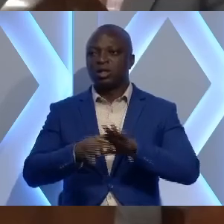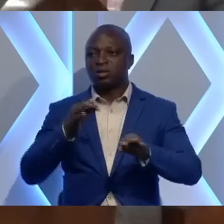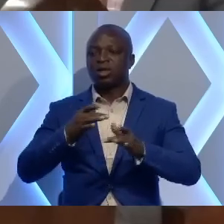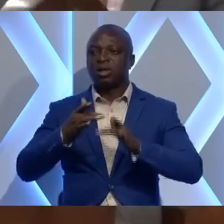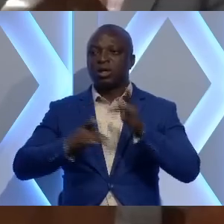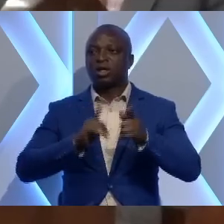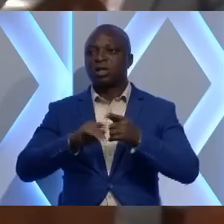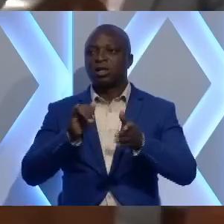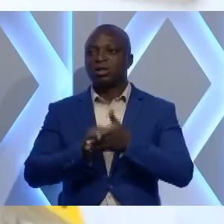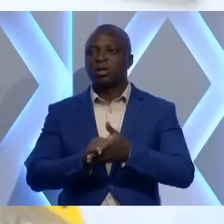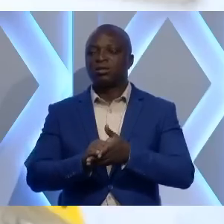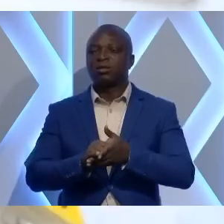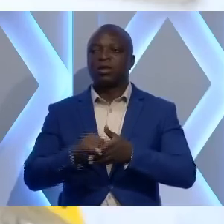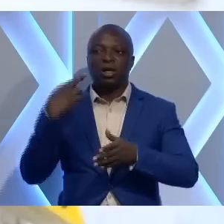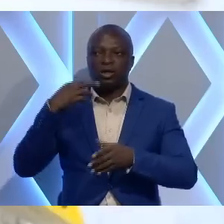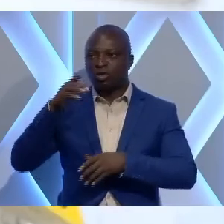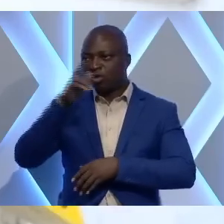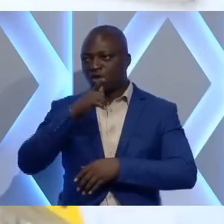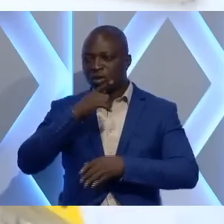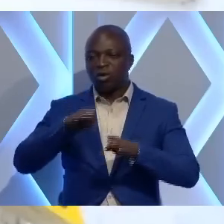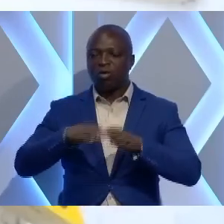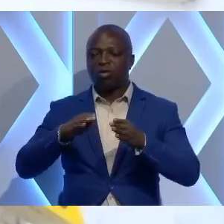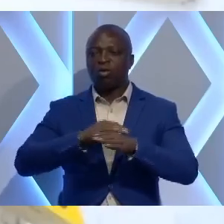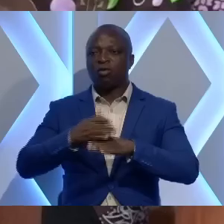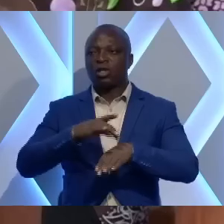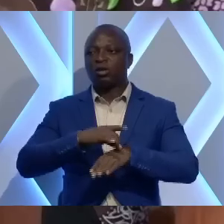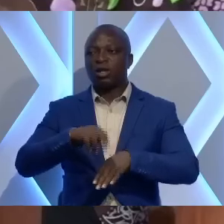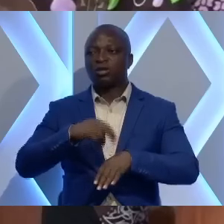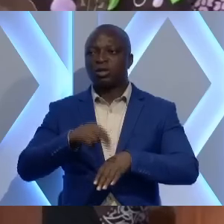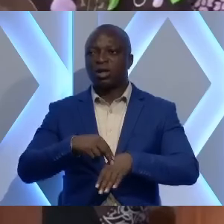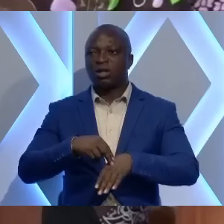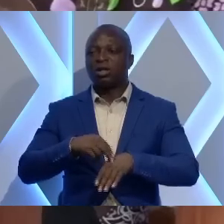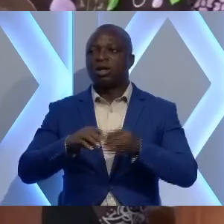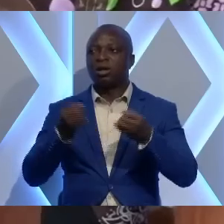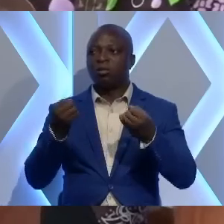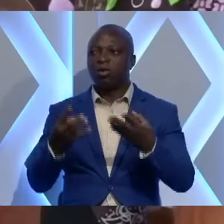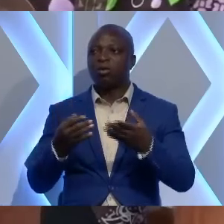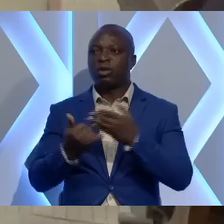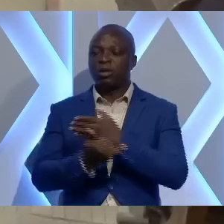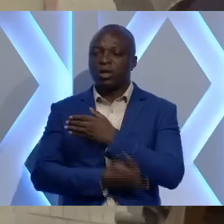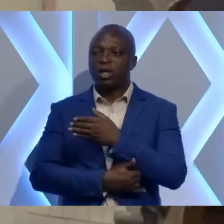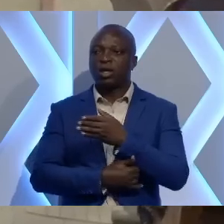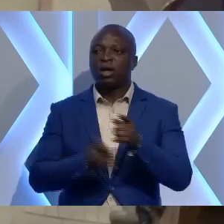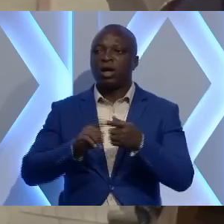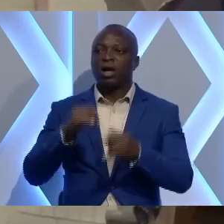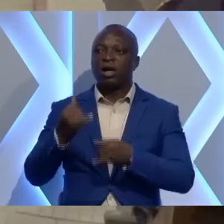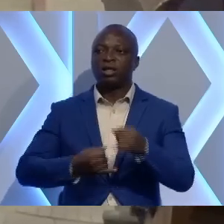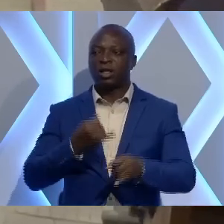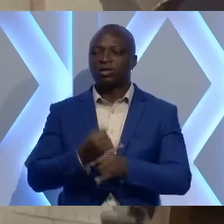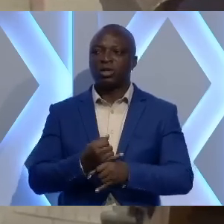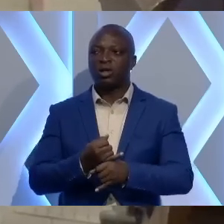à ces émetteurs, Radio Lomé couvre le territoire national et la plupart des pays à l'international